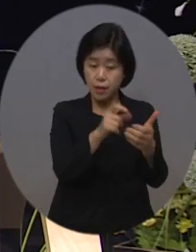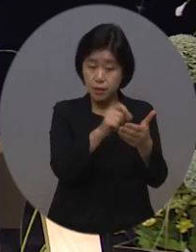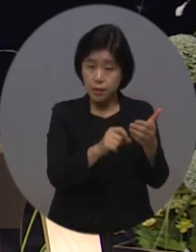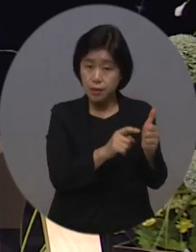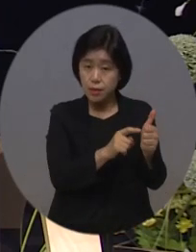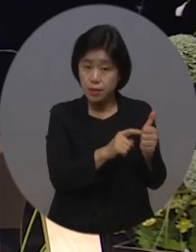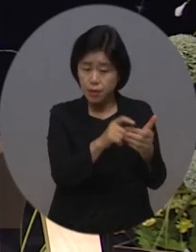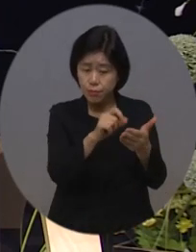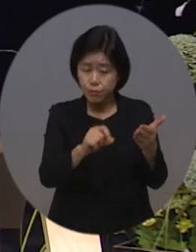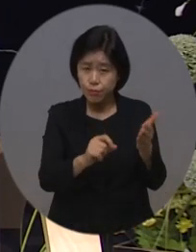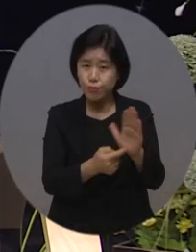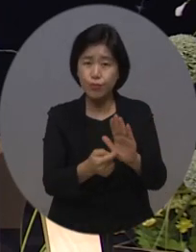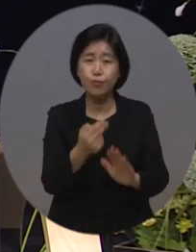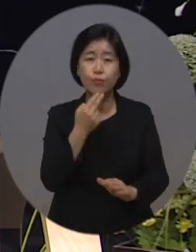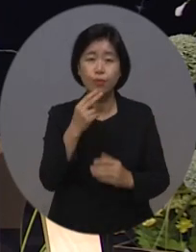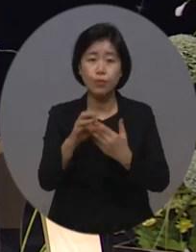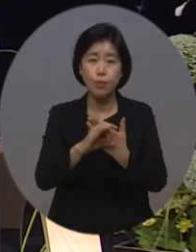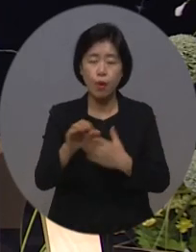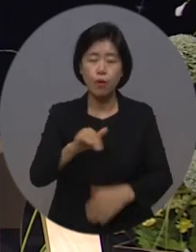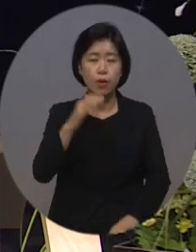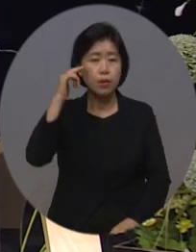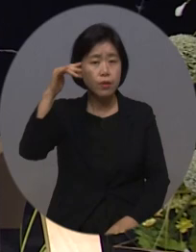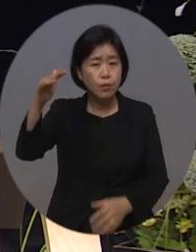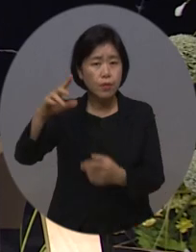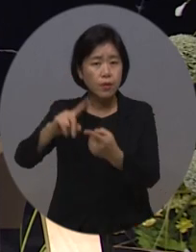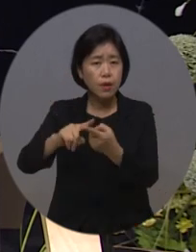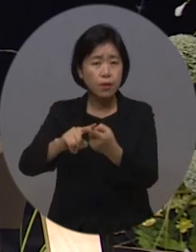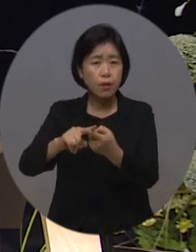그리움을 만지지도 듣지도 못했을 것입니다.